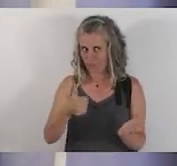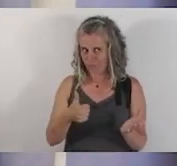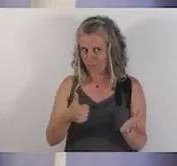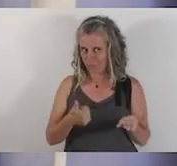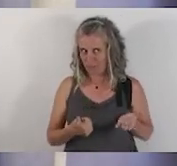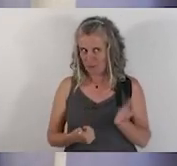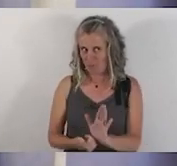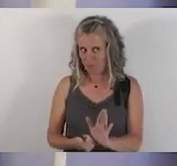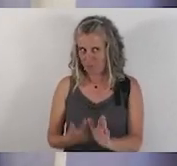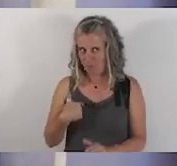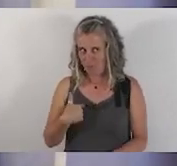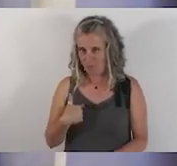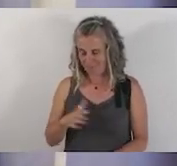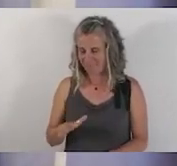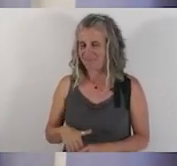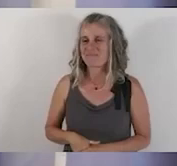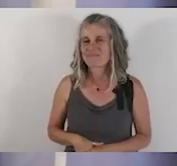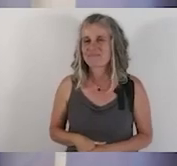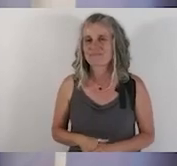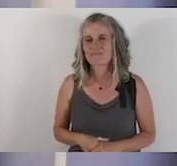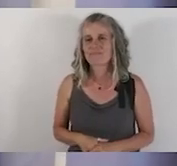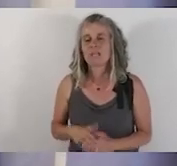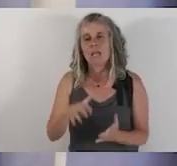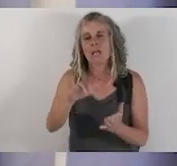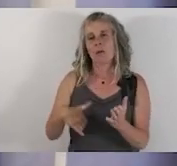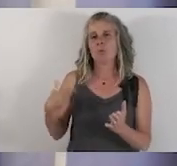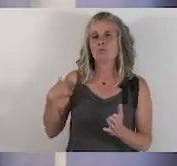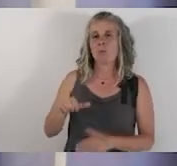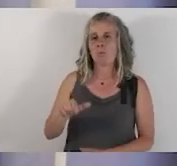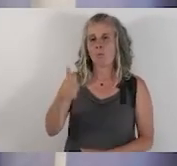Voilà. Alors, le rapport numéro 11...